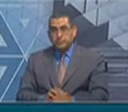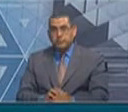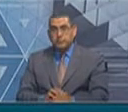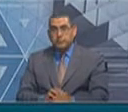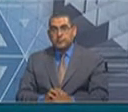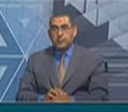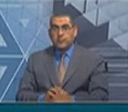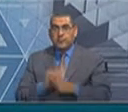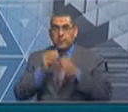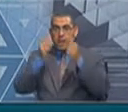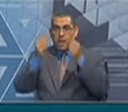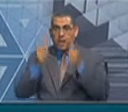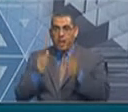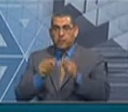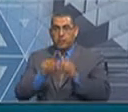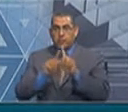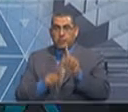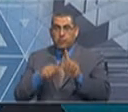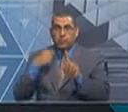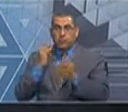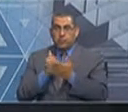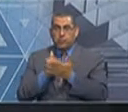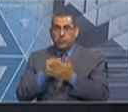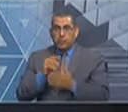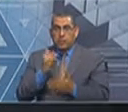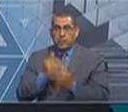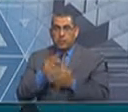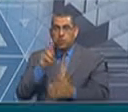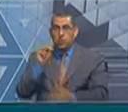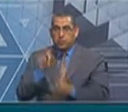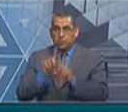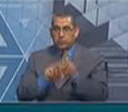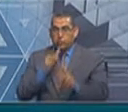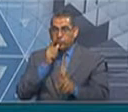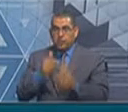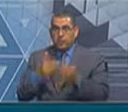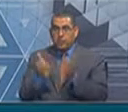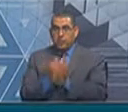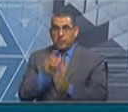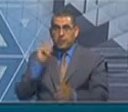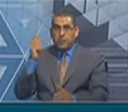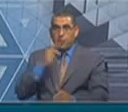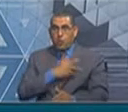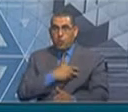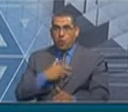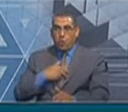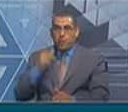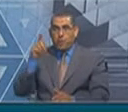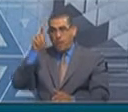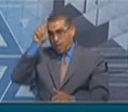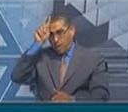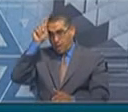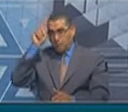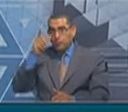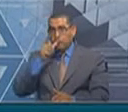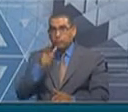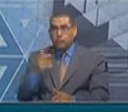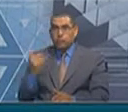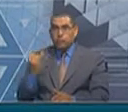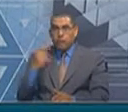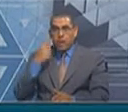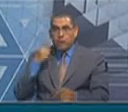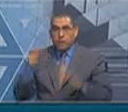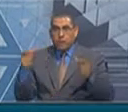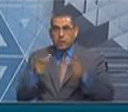أعلن فرحان حق نائب المتحدث باسم الأمين العام للأمم المتحدة أن المنظمة الدولية والحكومة الألمانية تحضران لعقد